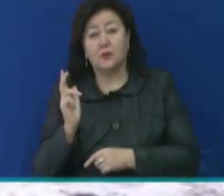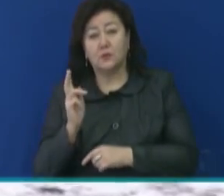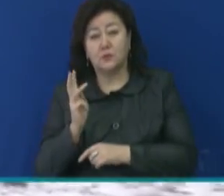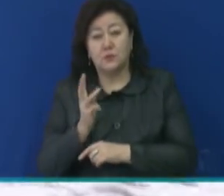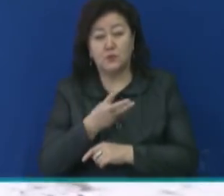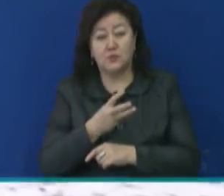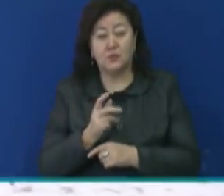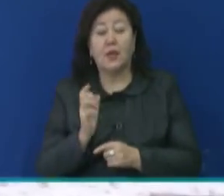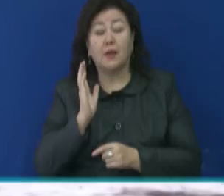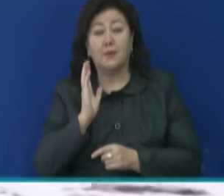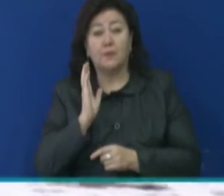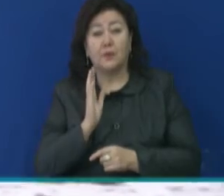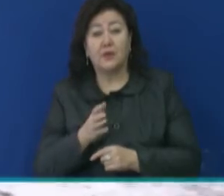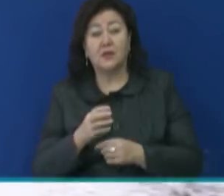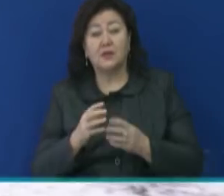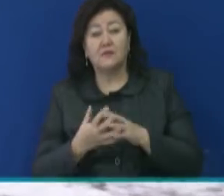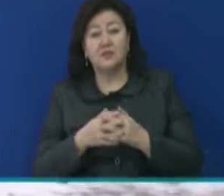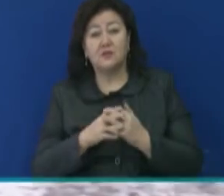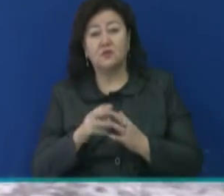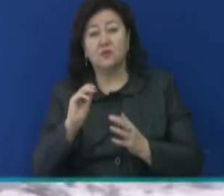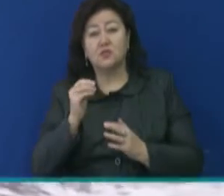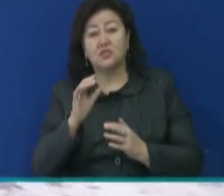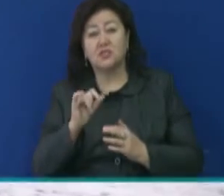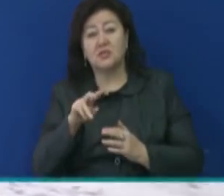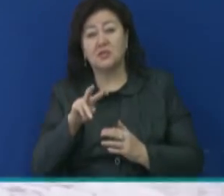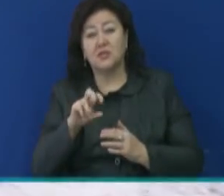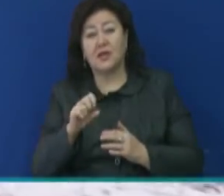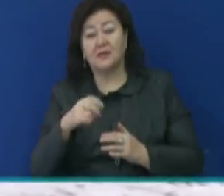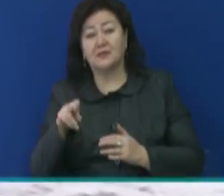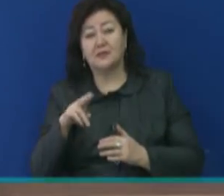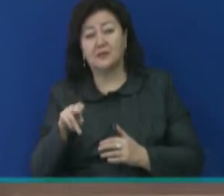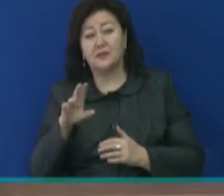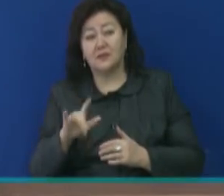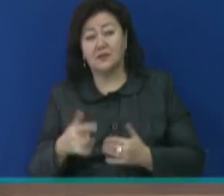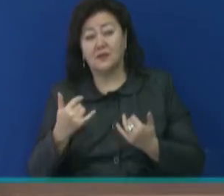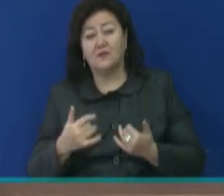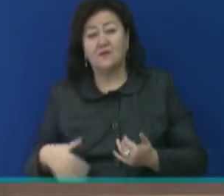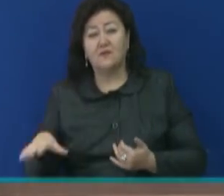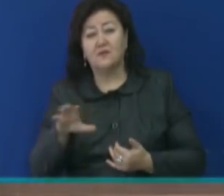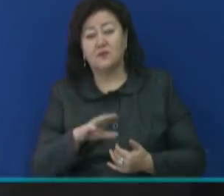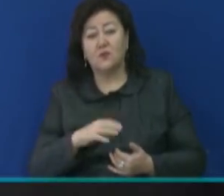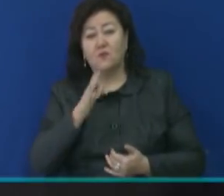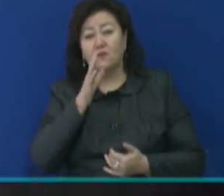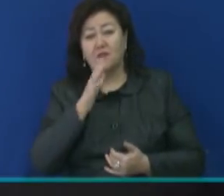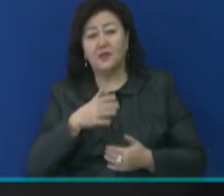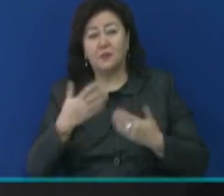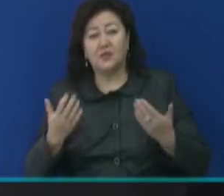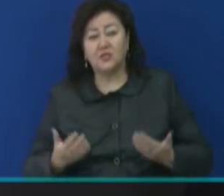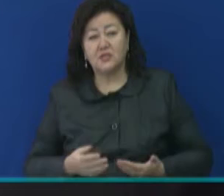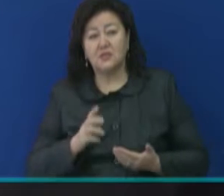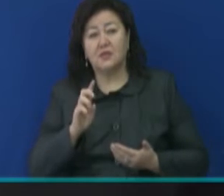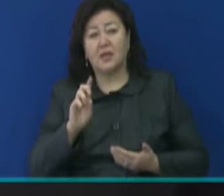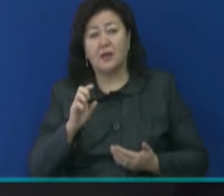к слову съемки фильма уже близки к завершению сюжет охватывает весь период жизни ахмета байтурсынова режиссеры фильма Ерлан